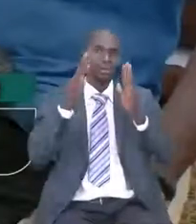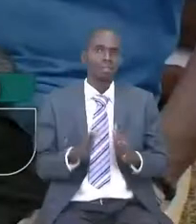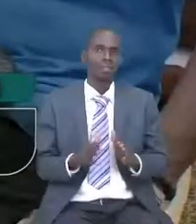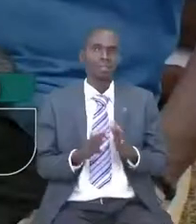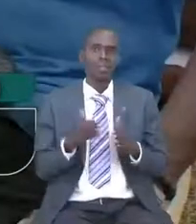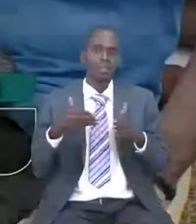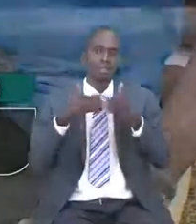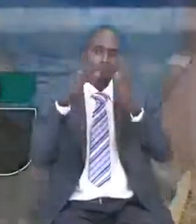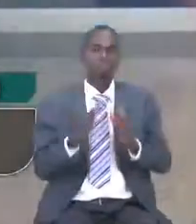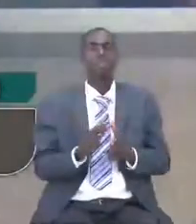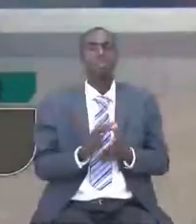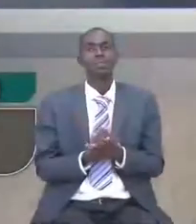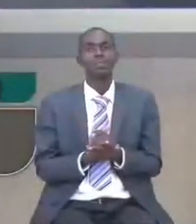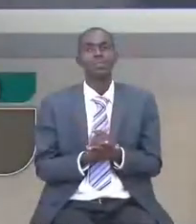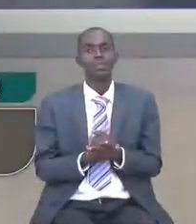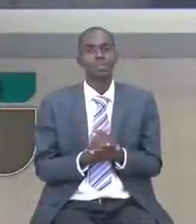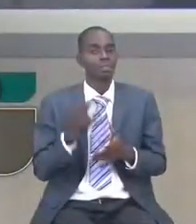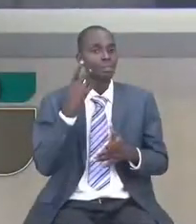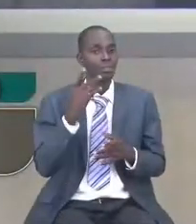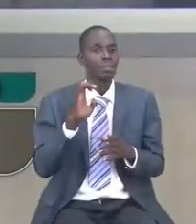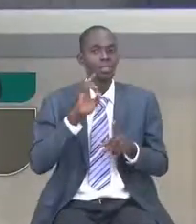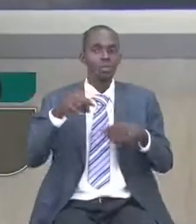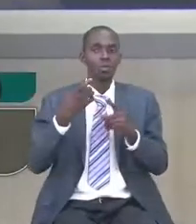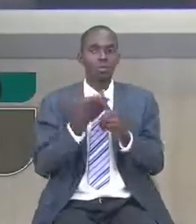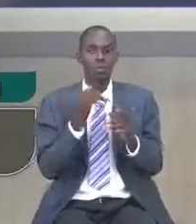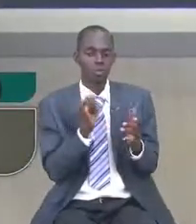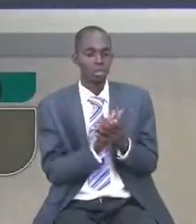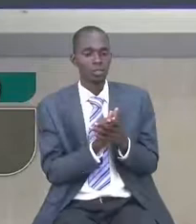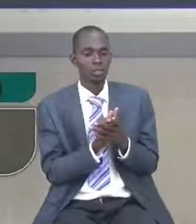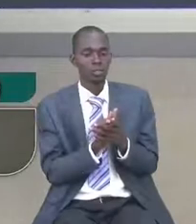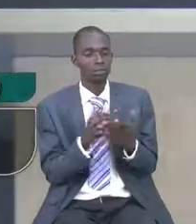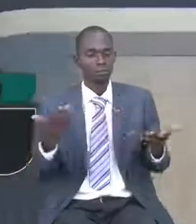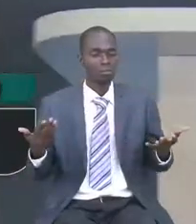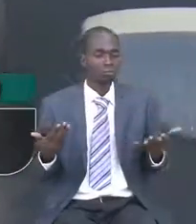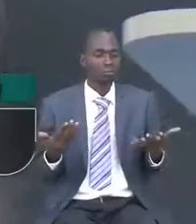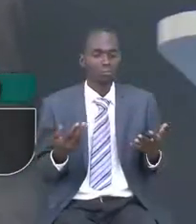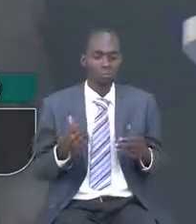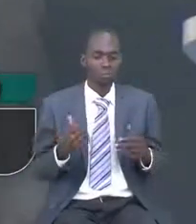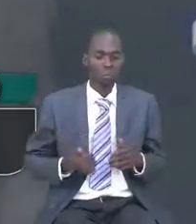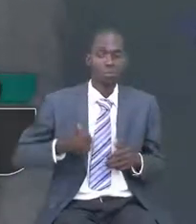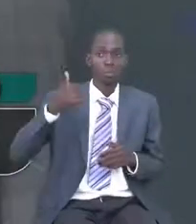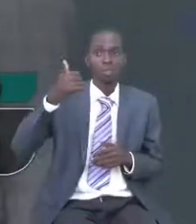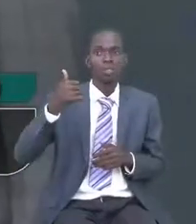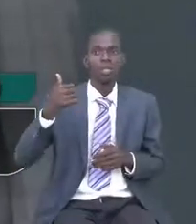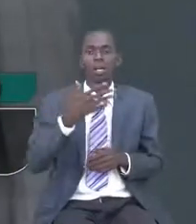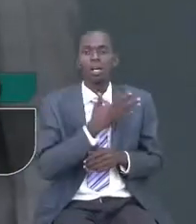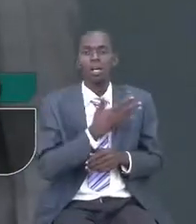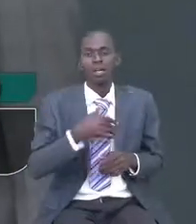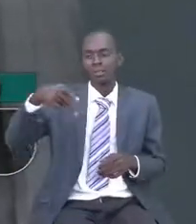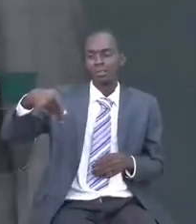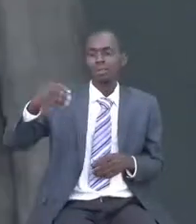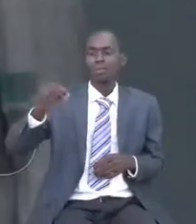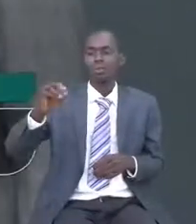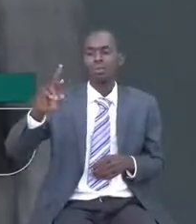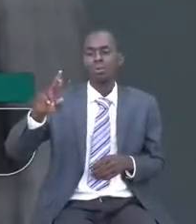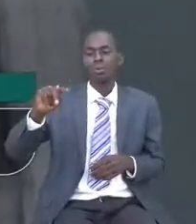un leader. Il a quitté cette position. Et Potiphar dit, insensé,